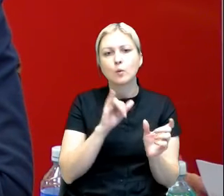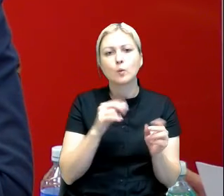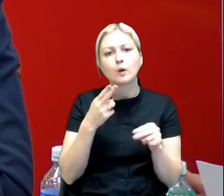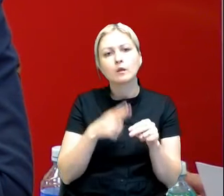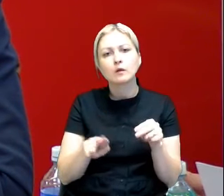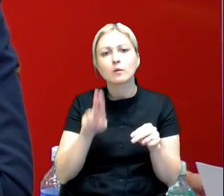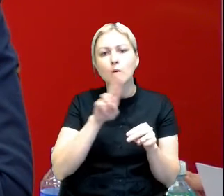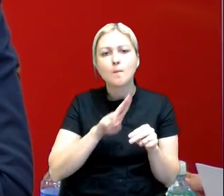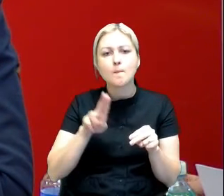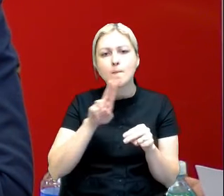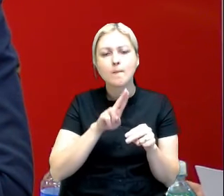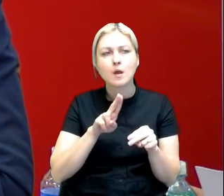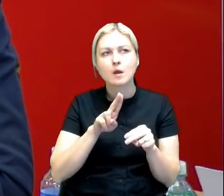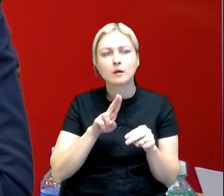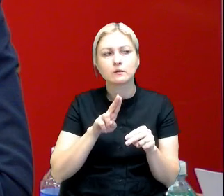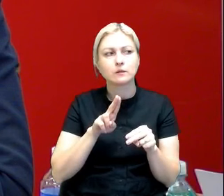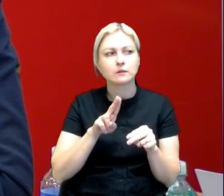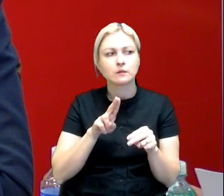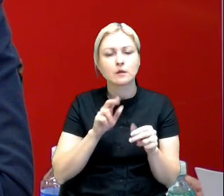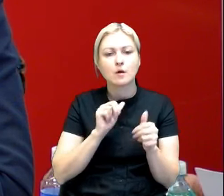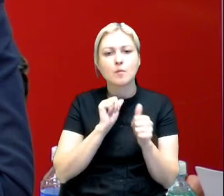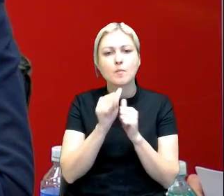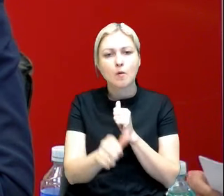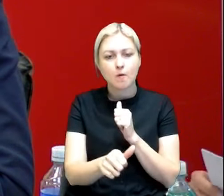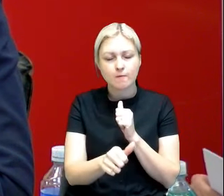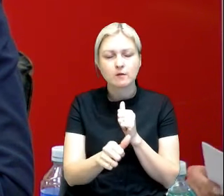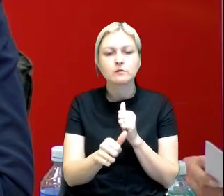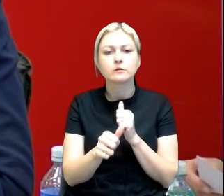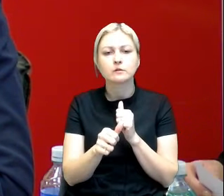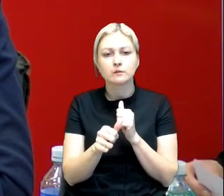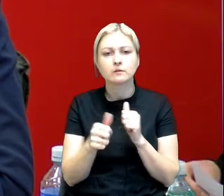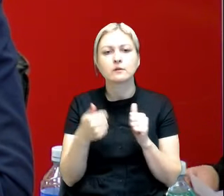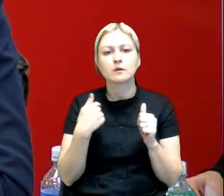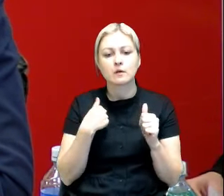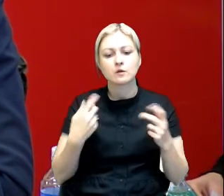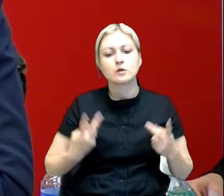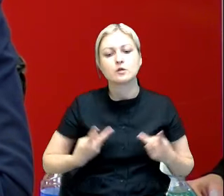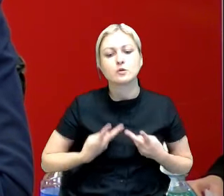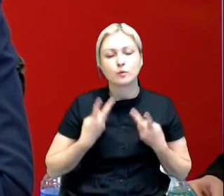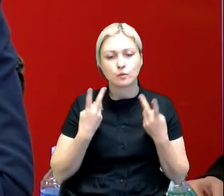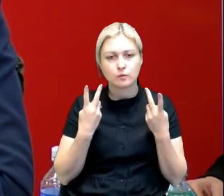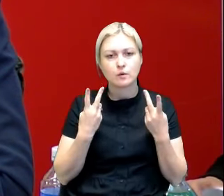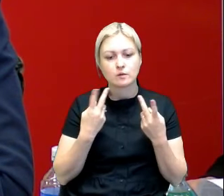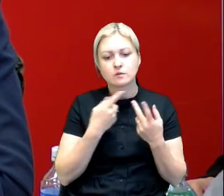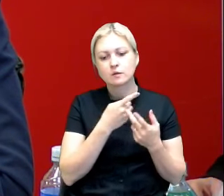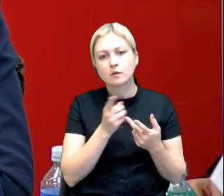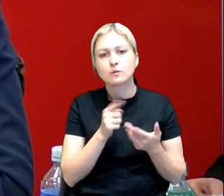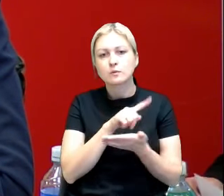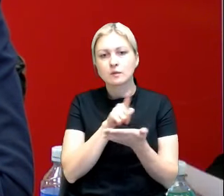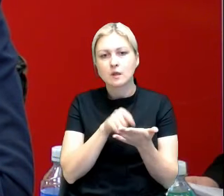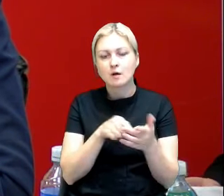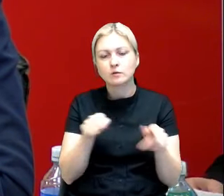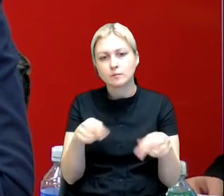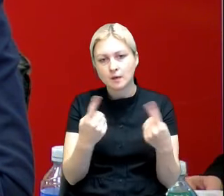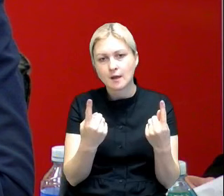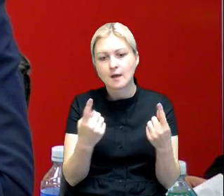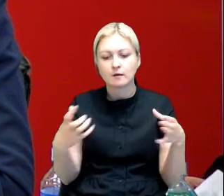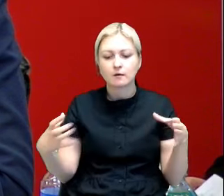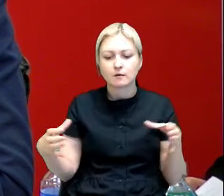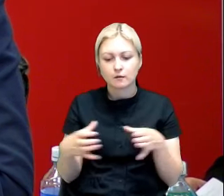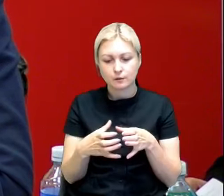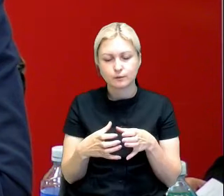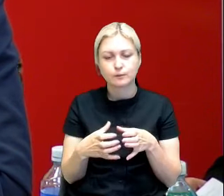tai tikrai džiaugiuosi sakau dar sei kad jūs tokį klausimą keliate ir mums visiems kartu ties juo